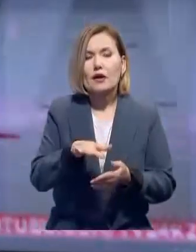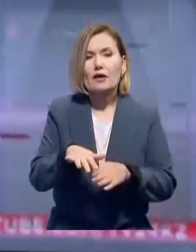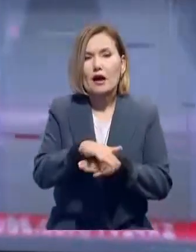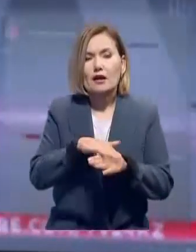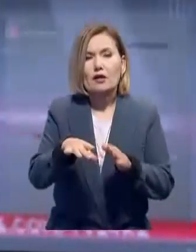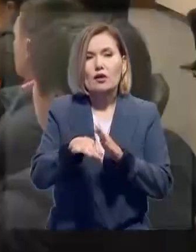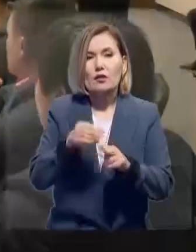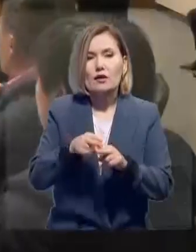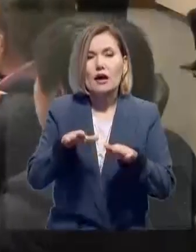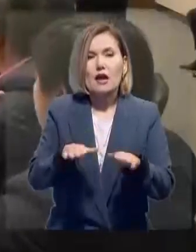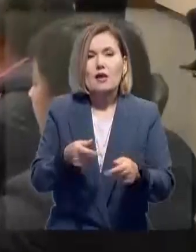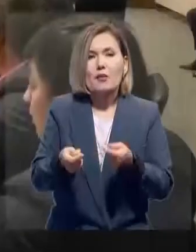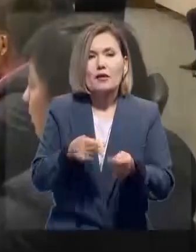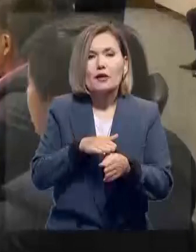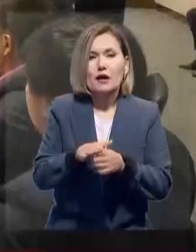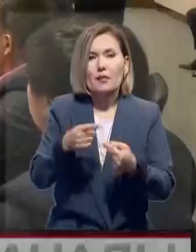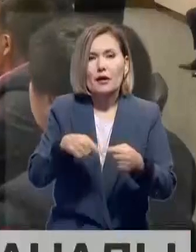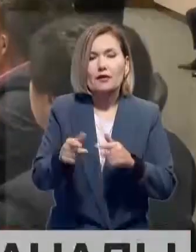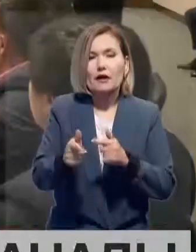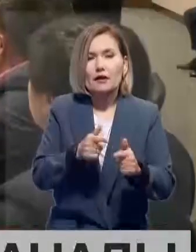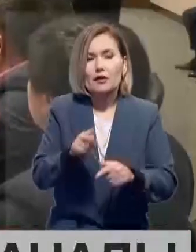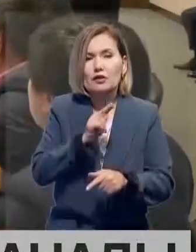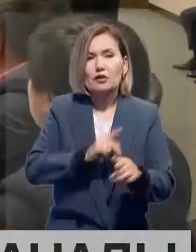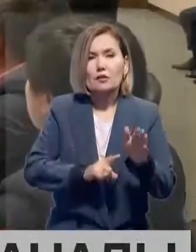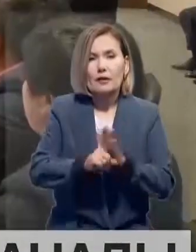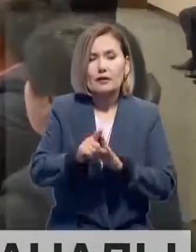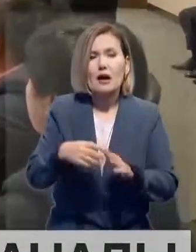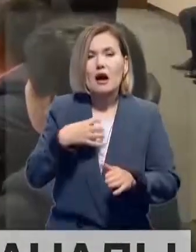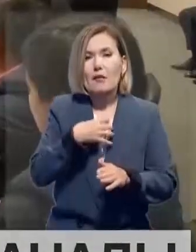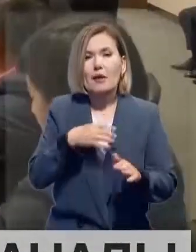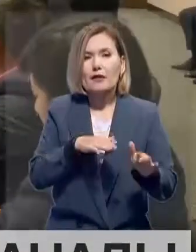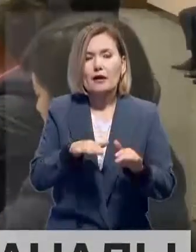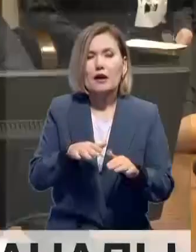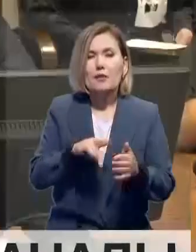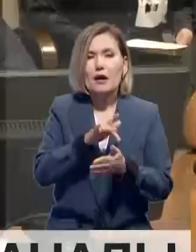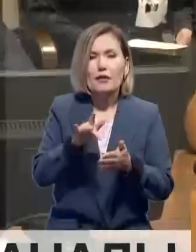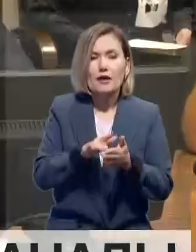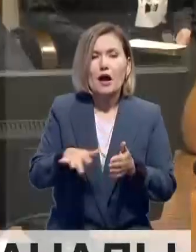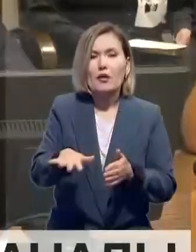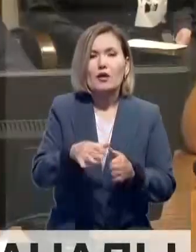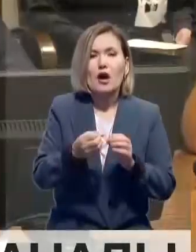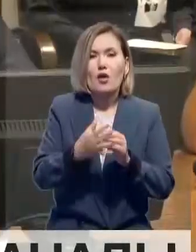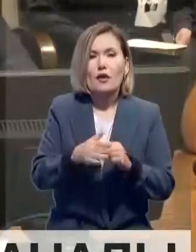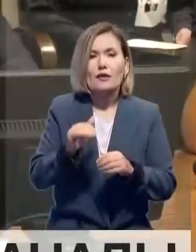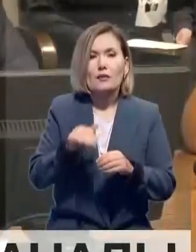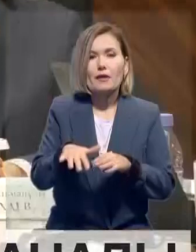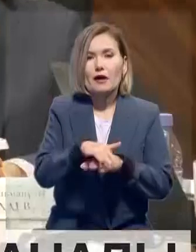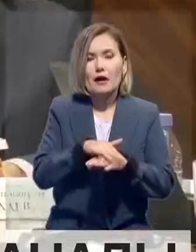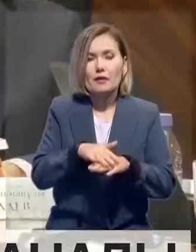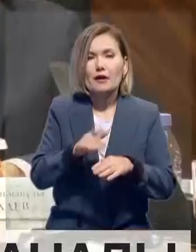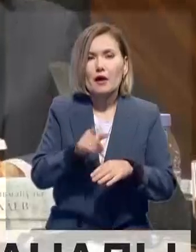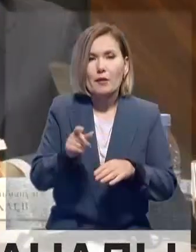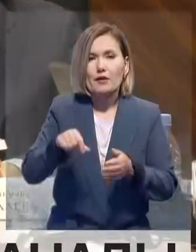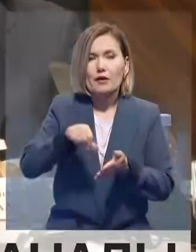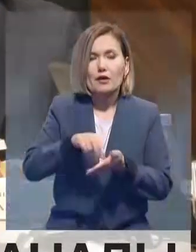жасайды. Қазір жергілікті атқарушы органдар дайындықты бастап кетті. Маңызды науқанға шаһар мен ауданның 15 мыңға жуық тұрғыны